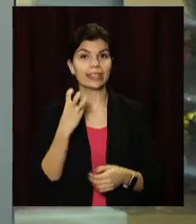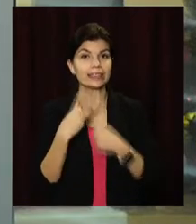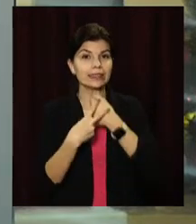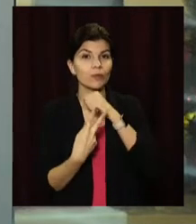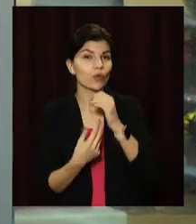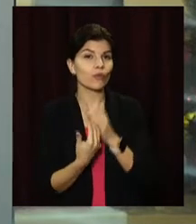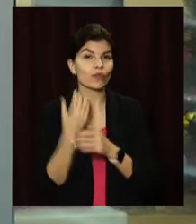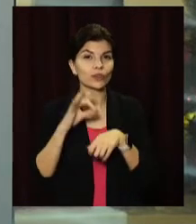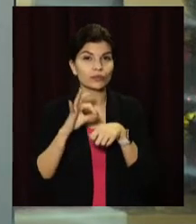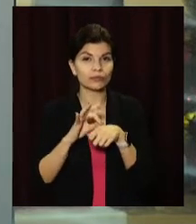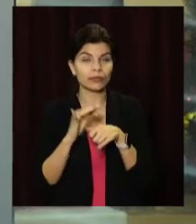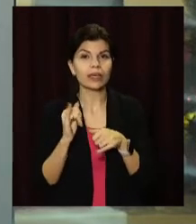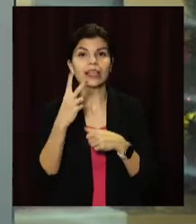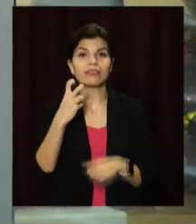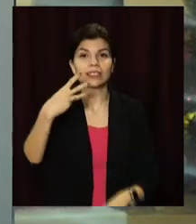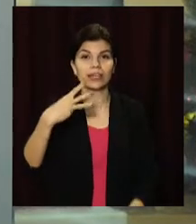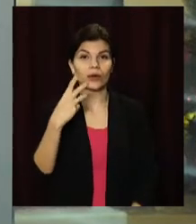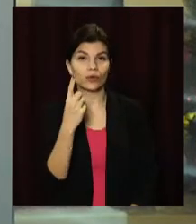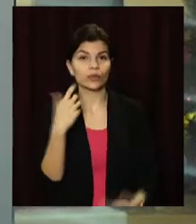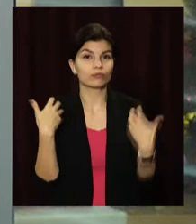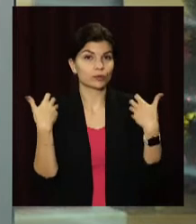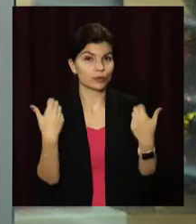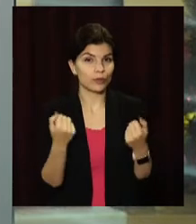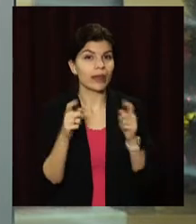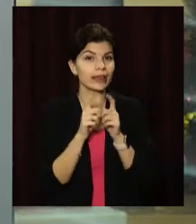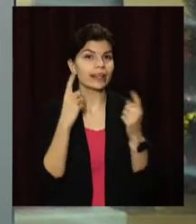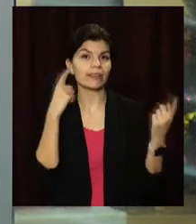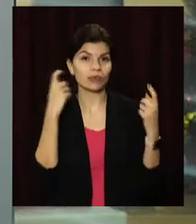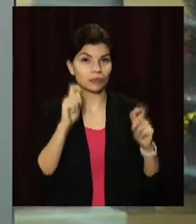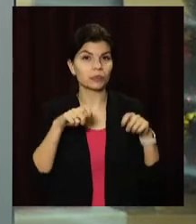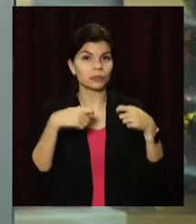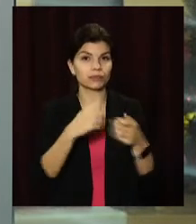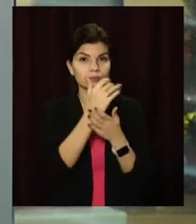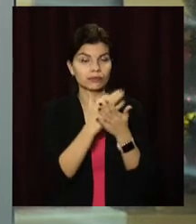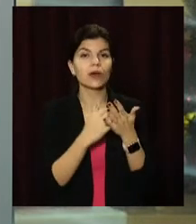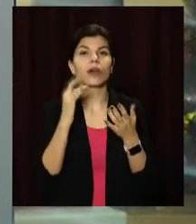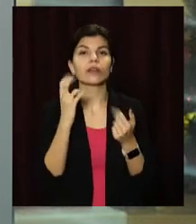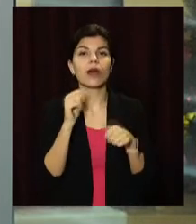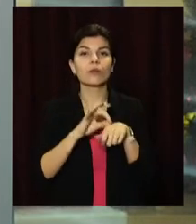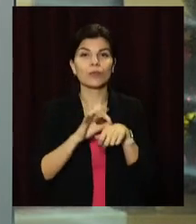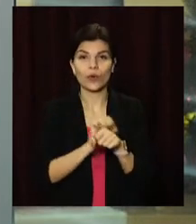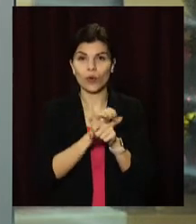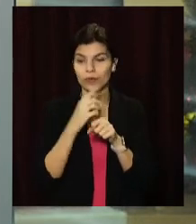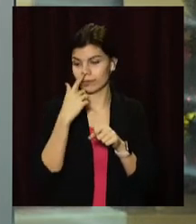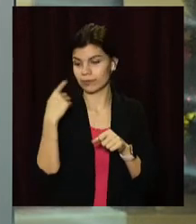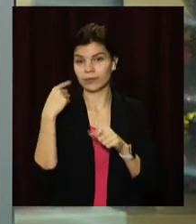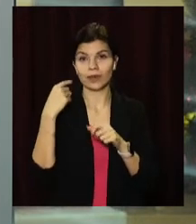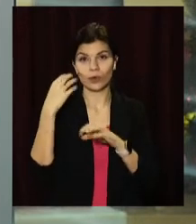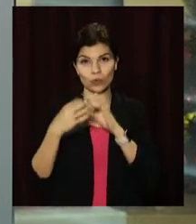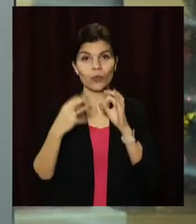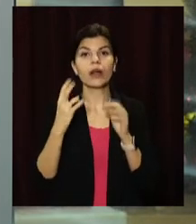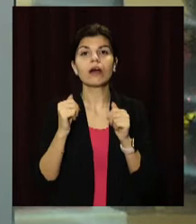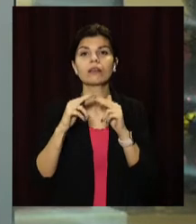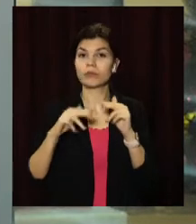317 нових захворілих та 231 одужавший. Такі дані захворюваності на COVID-19 за попередню добу на